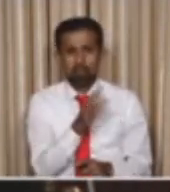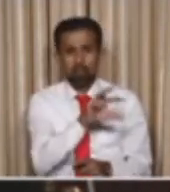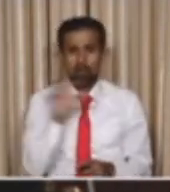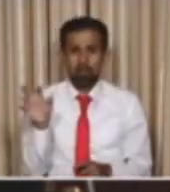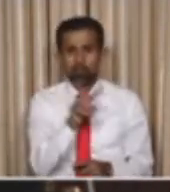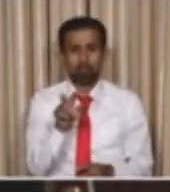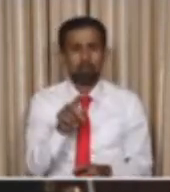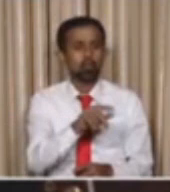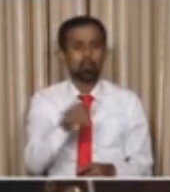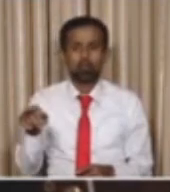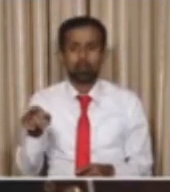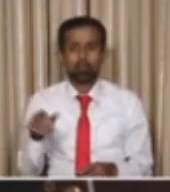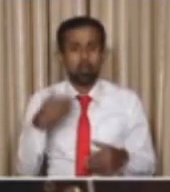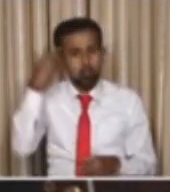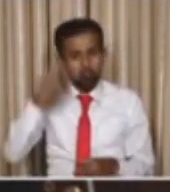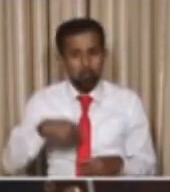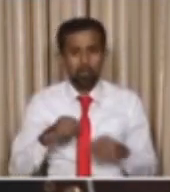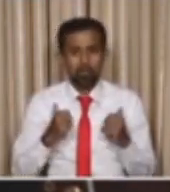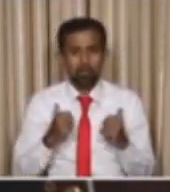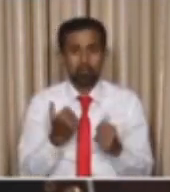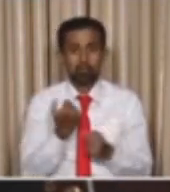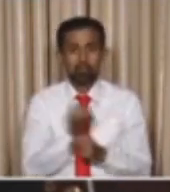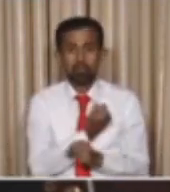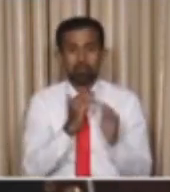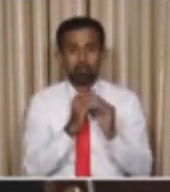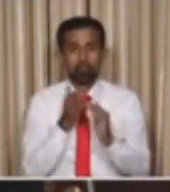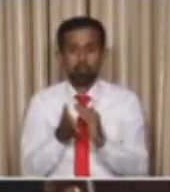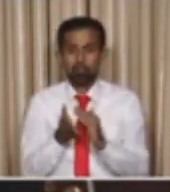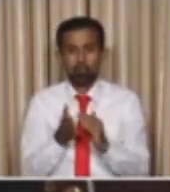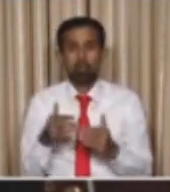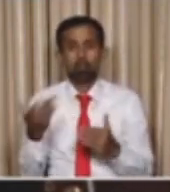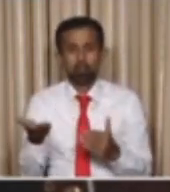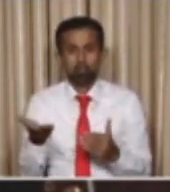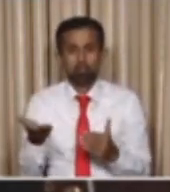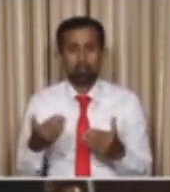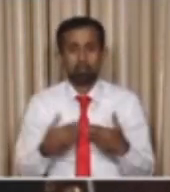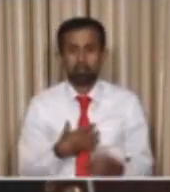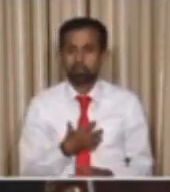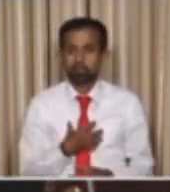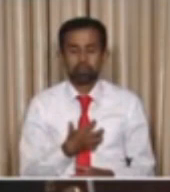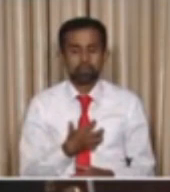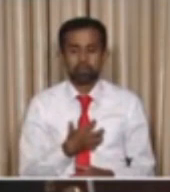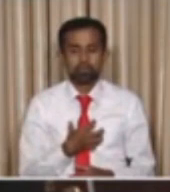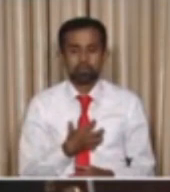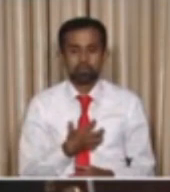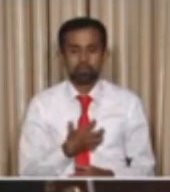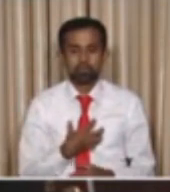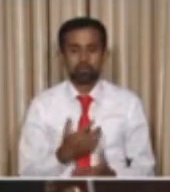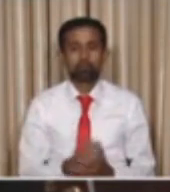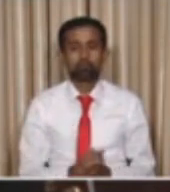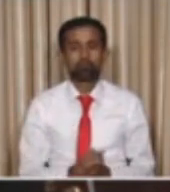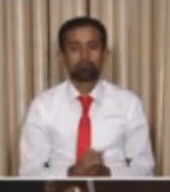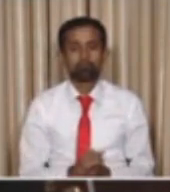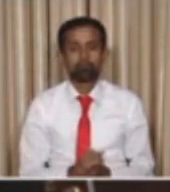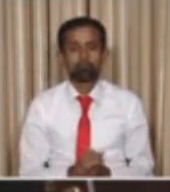දෙකෙන් කාගේ ඇති වුණත් මේ අහිමි වන මිනිස් ජීවිත රෝහලකදී නෙවෙයි කොතනකදී ඇති වුණත් ඒ අපේ කම්පා කරන හද කම්පා කරන කාරණාවක්.